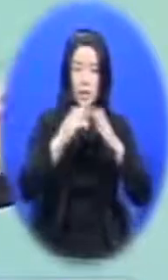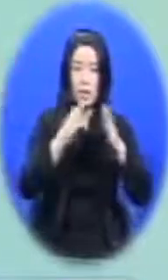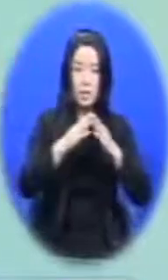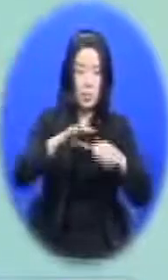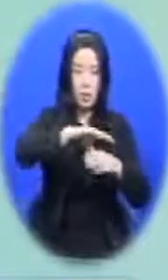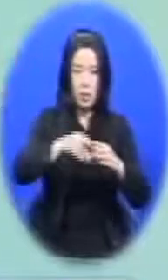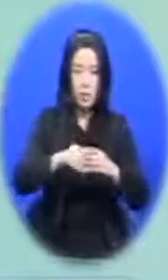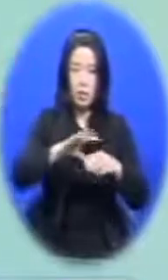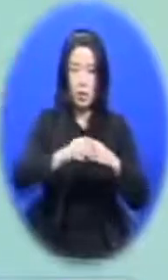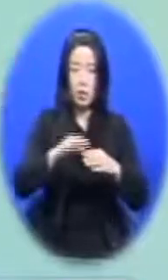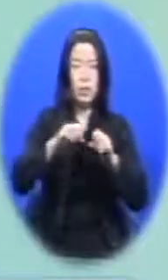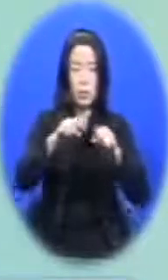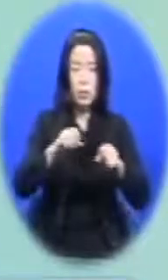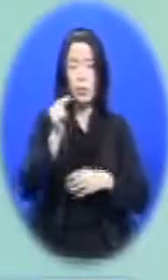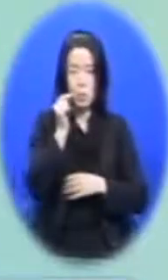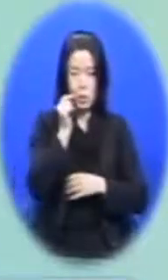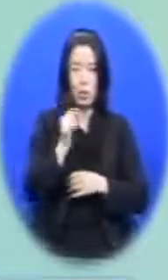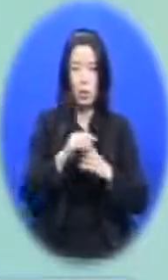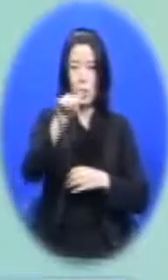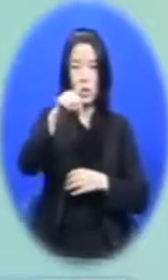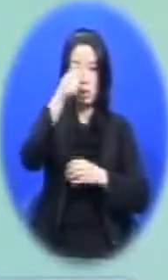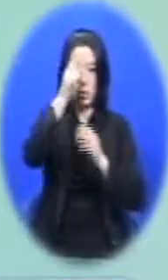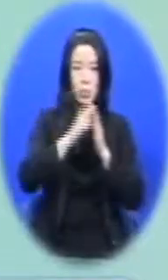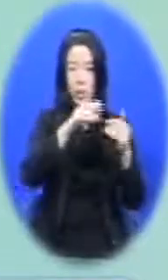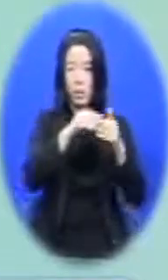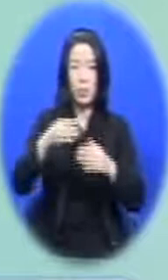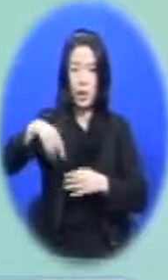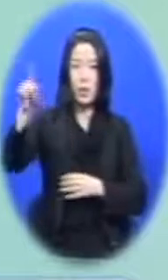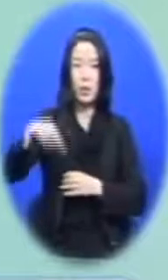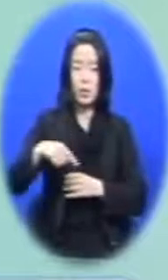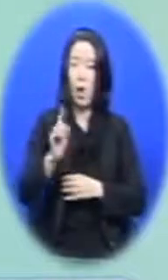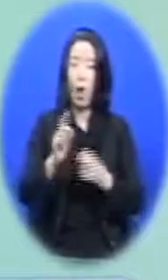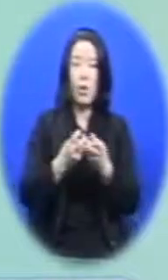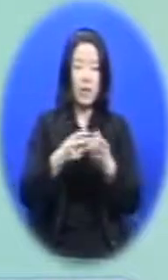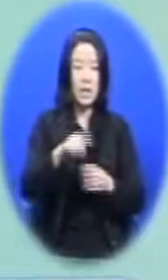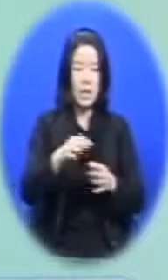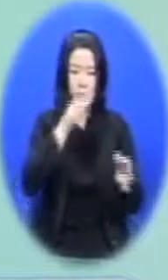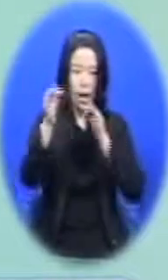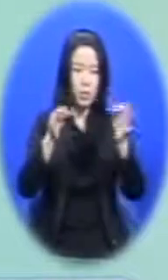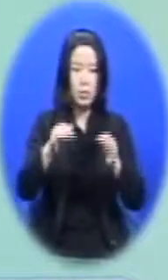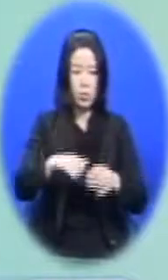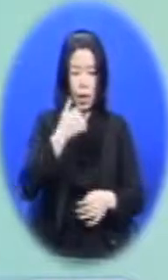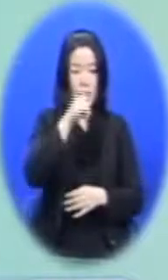그만 못하고 기도회 인도는 또 해야 되겠게 갔다 왔는데 어떻게 이렇게 소리를 지르고